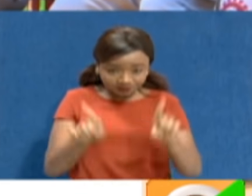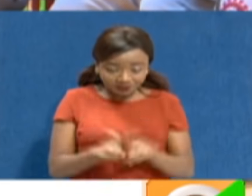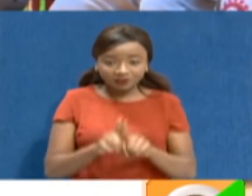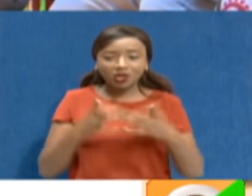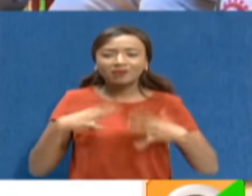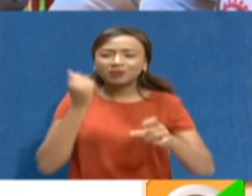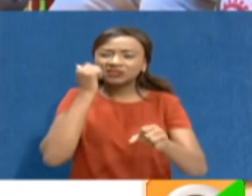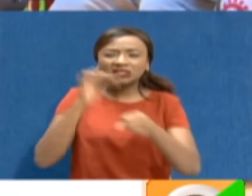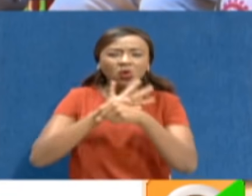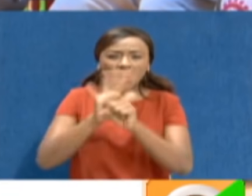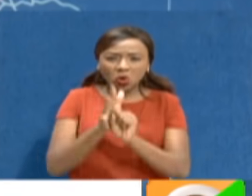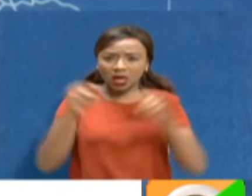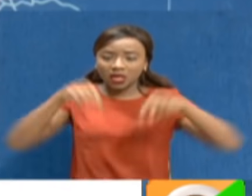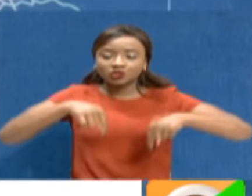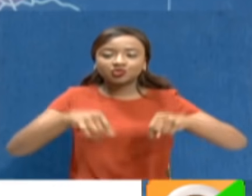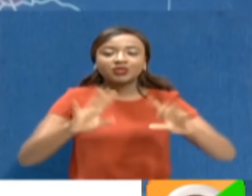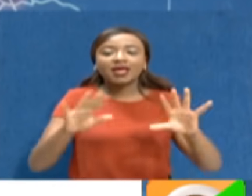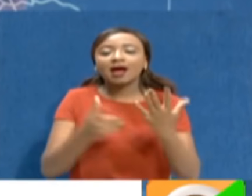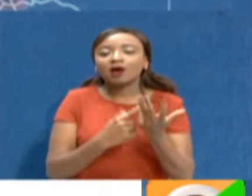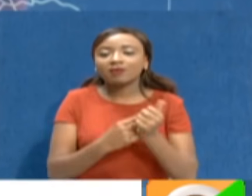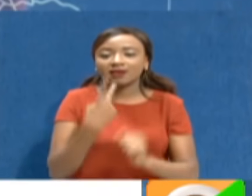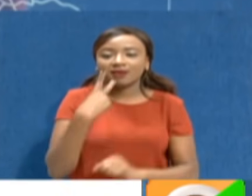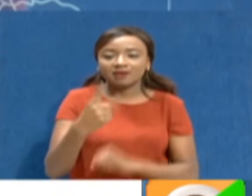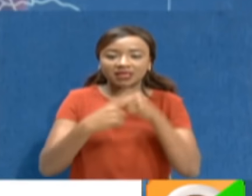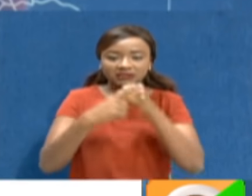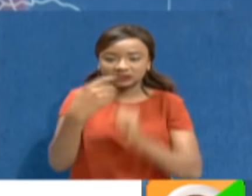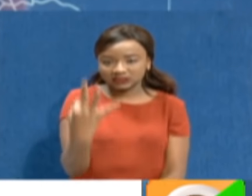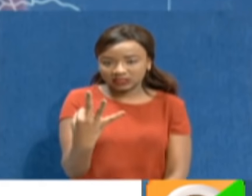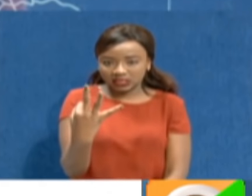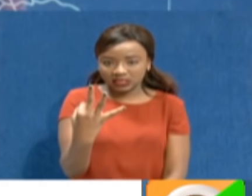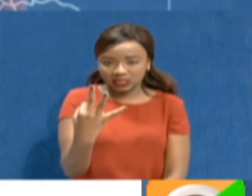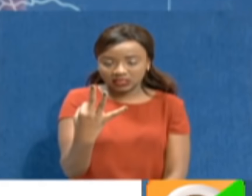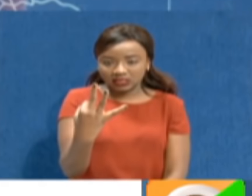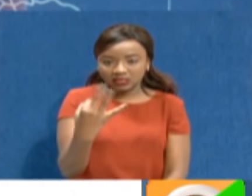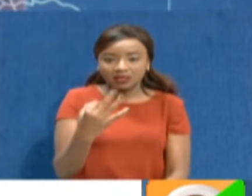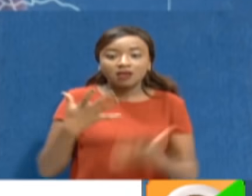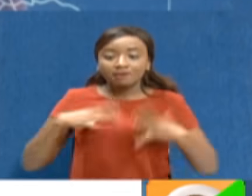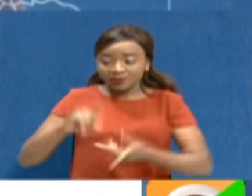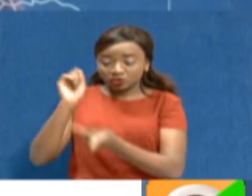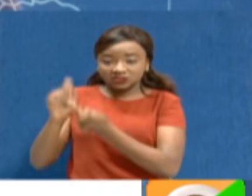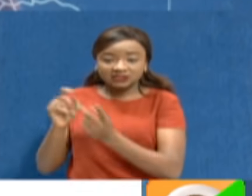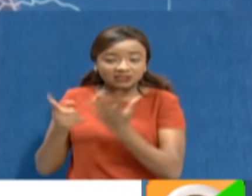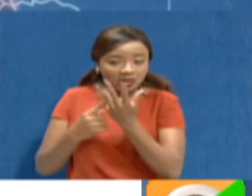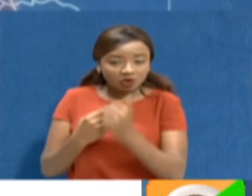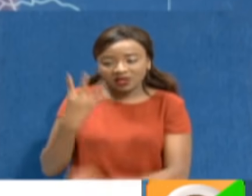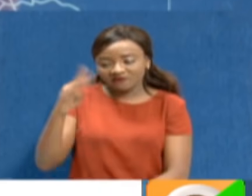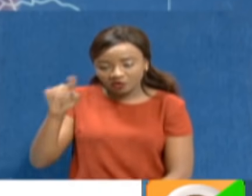idadi ya maambukizi hii leo ikiwa 263 kutoka kwa sampuli